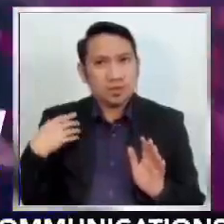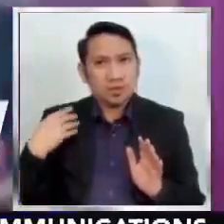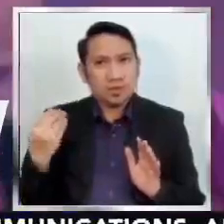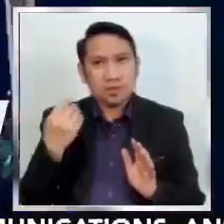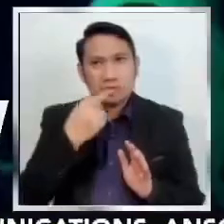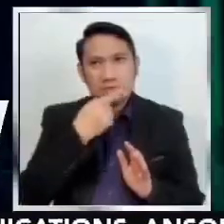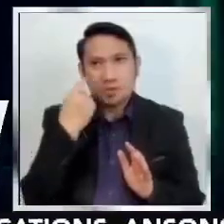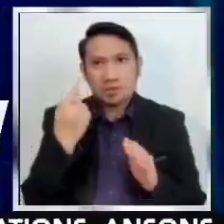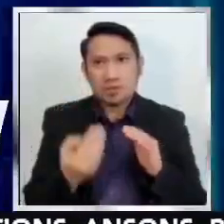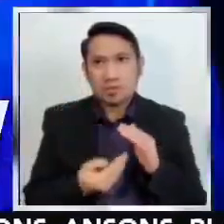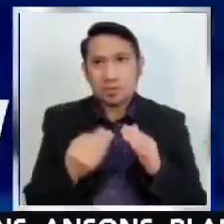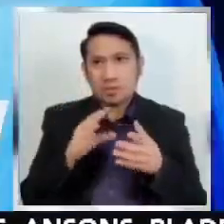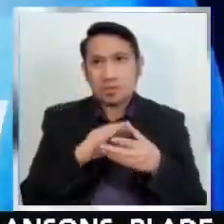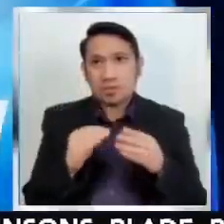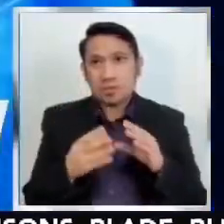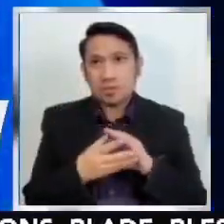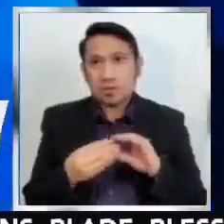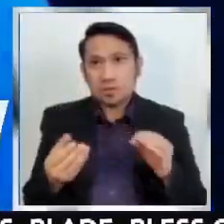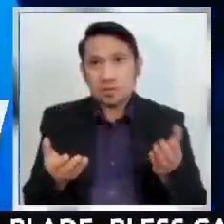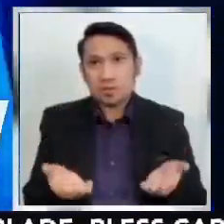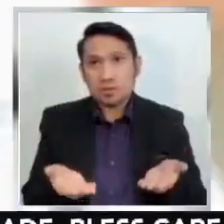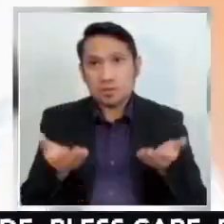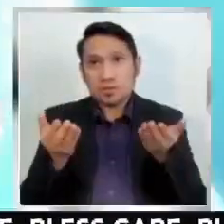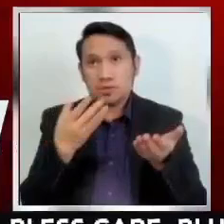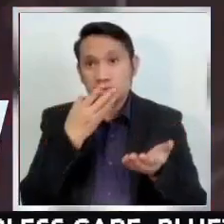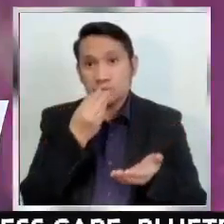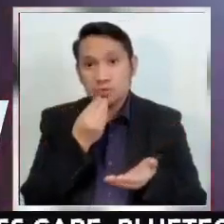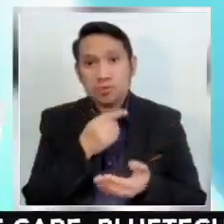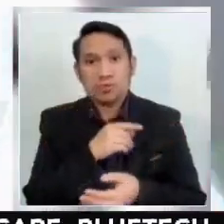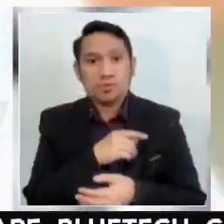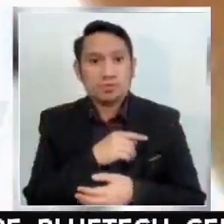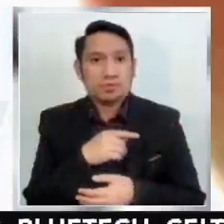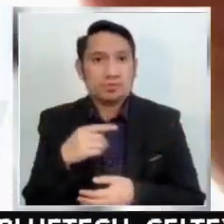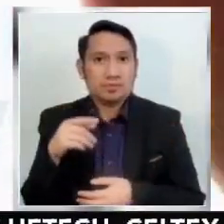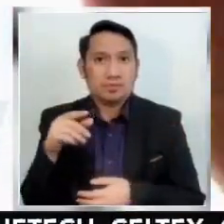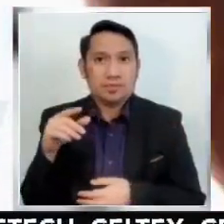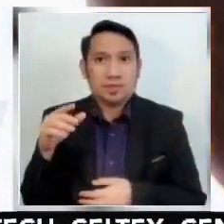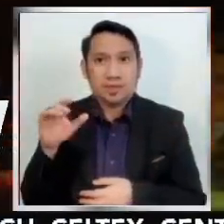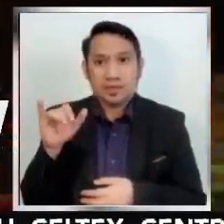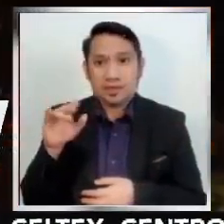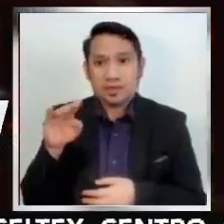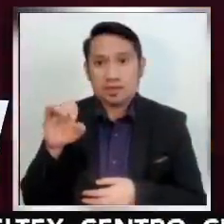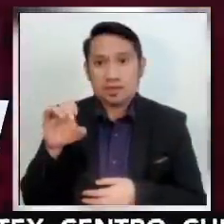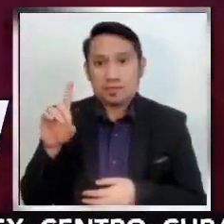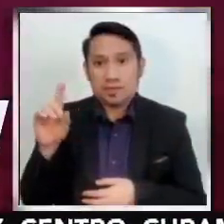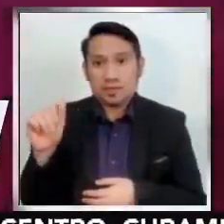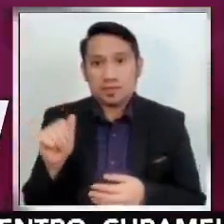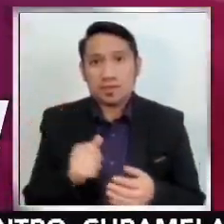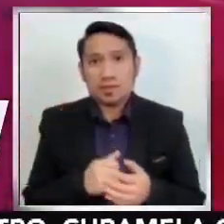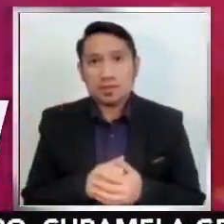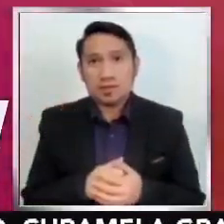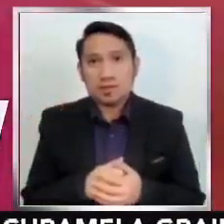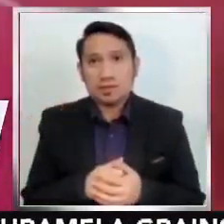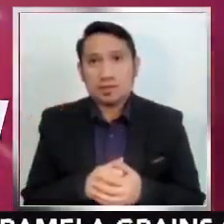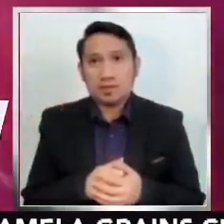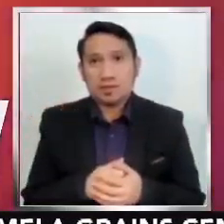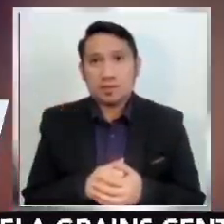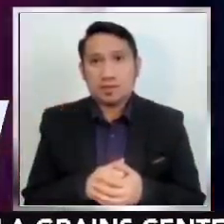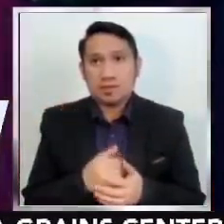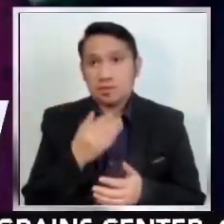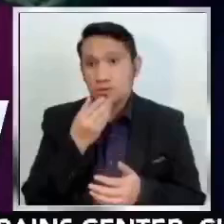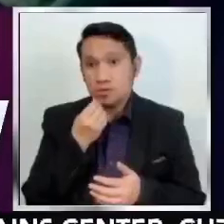sa kwento ng pag-angat sa kapangyarihan ni dating First Lady Imelda Marcos, nagagampanan ni Ariel